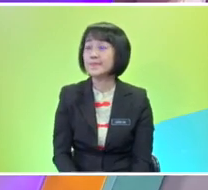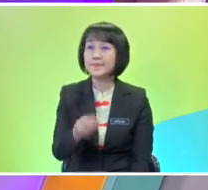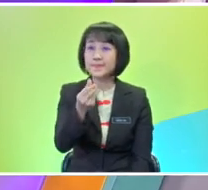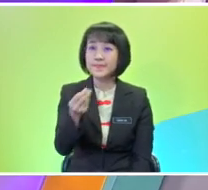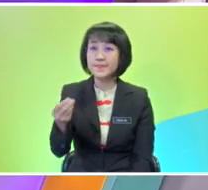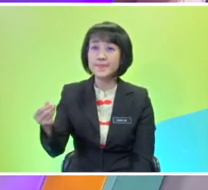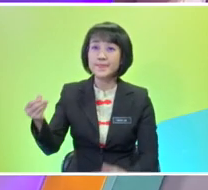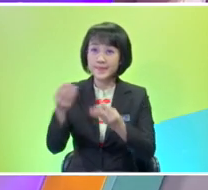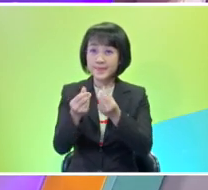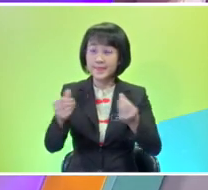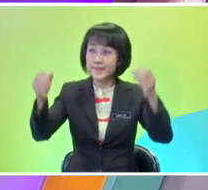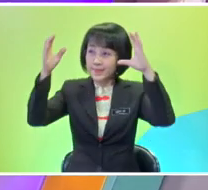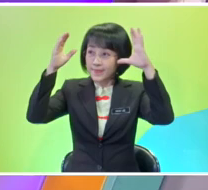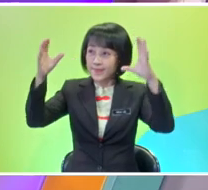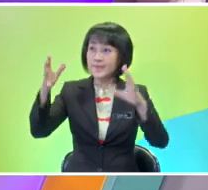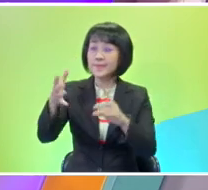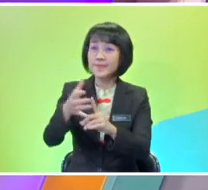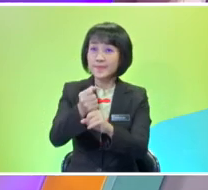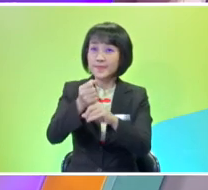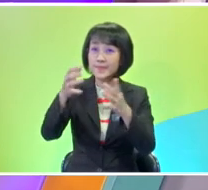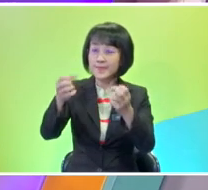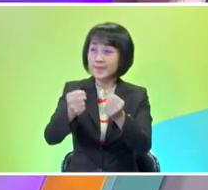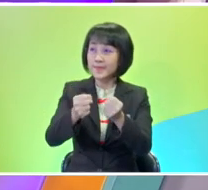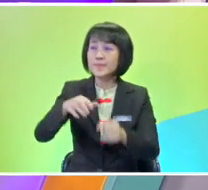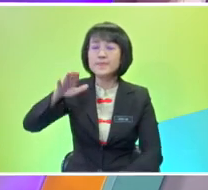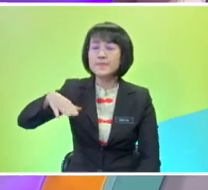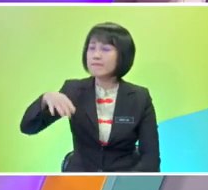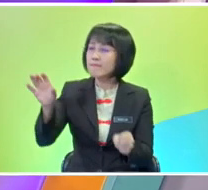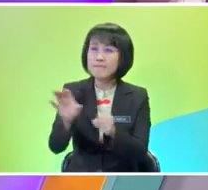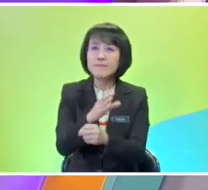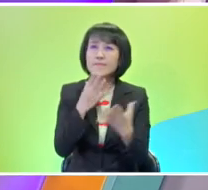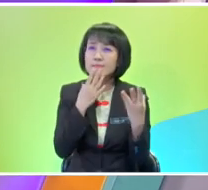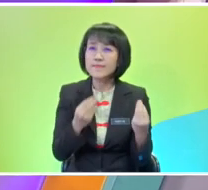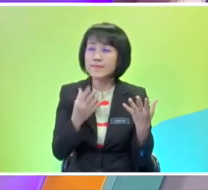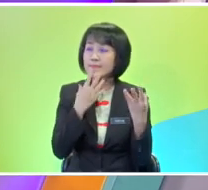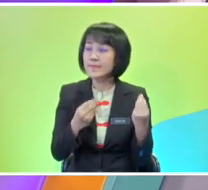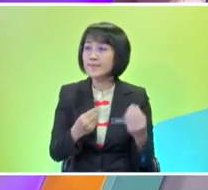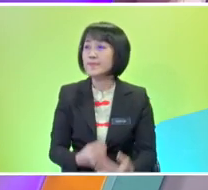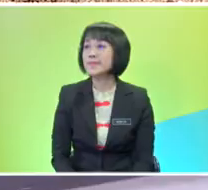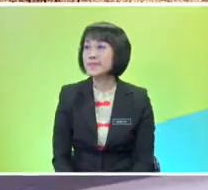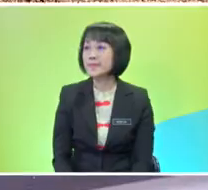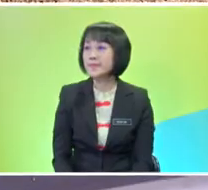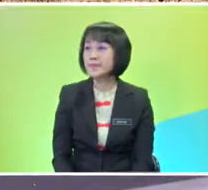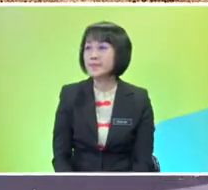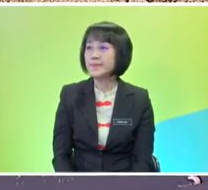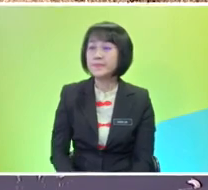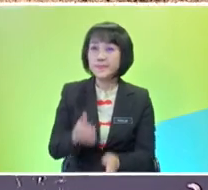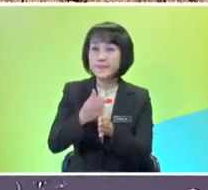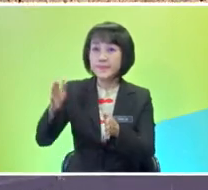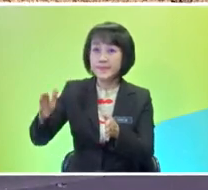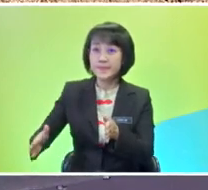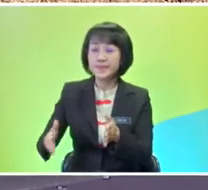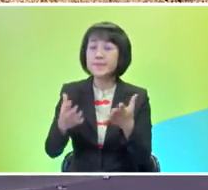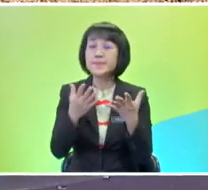ini boleh cukup lembab untuk kita membina istana Paseh dan di sebelah Cikgu Oke ini pastinya lembab kita dapat daripada